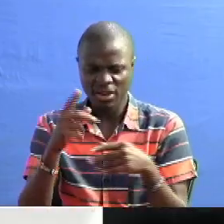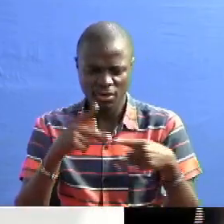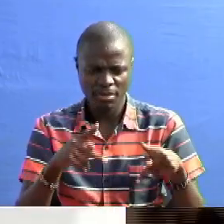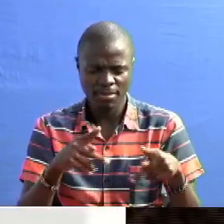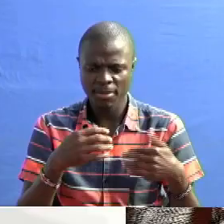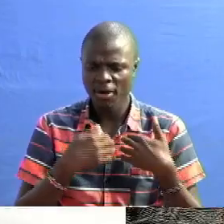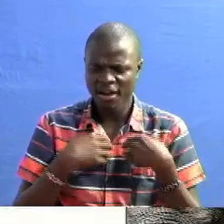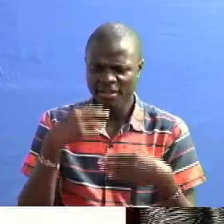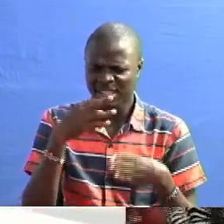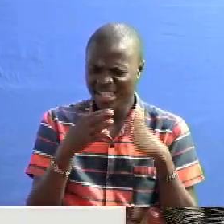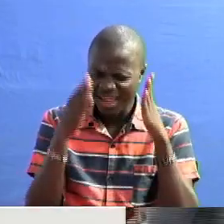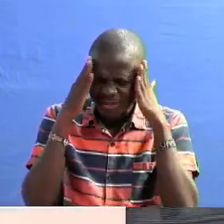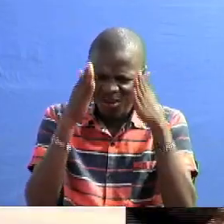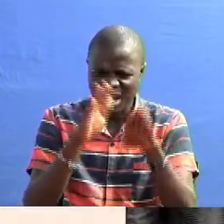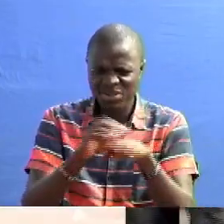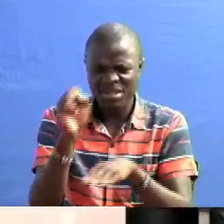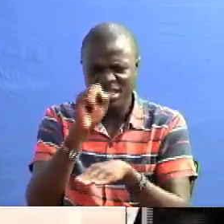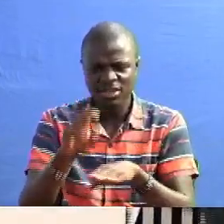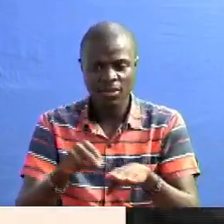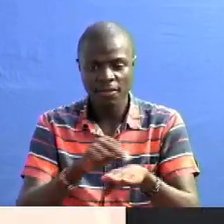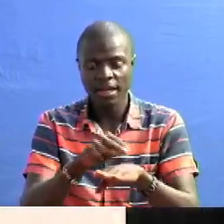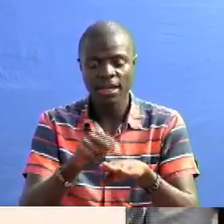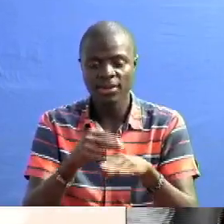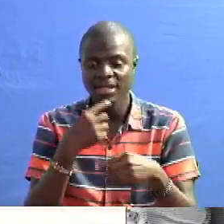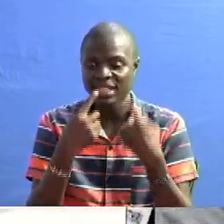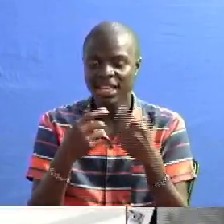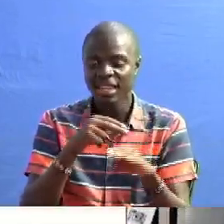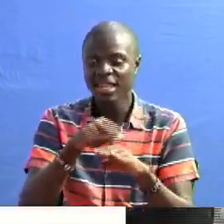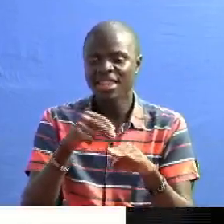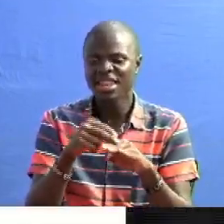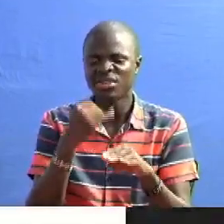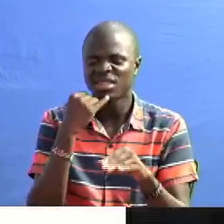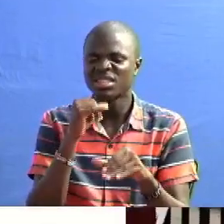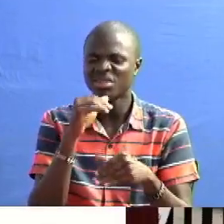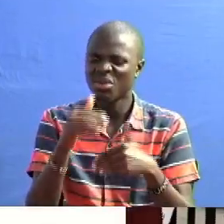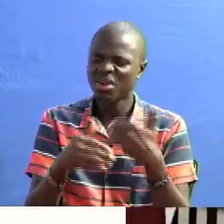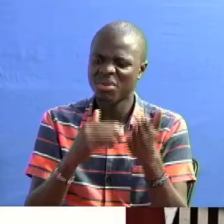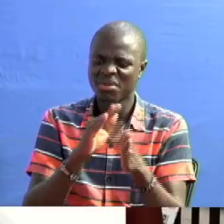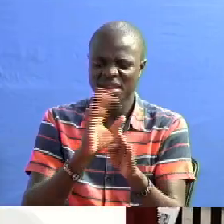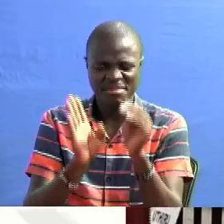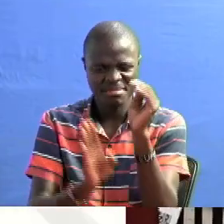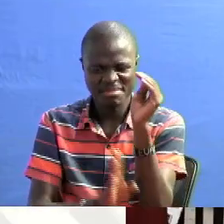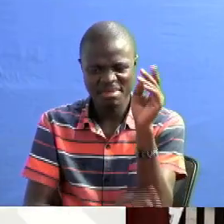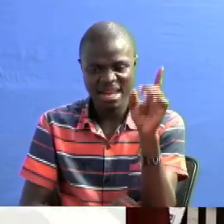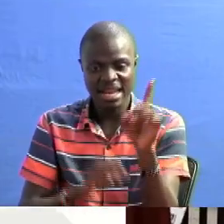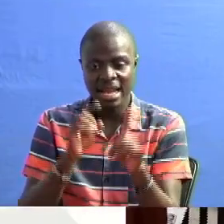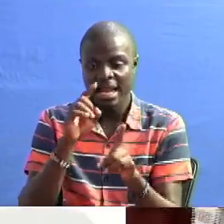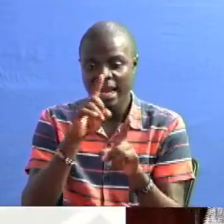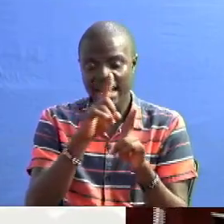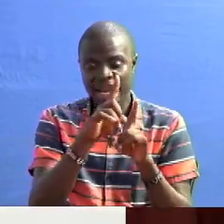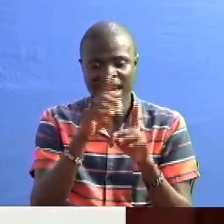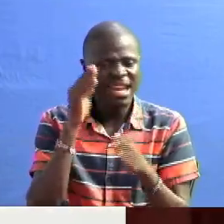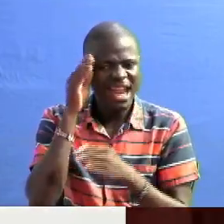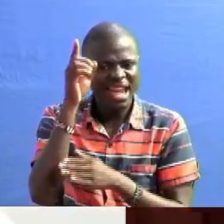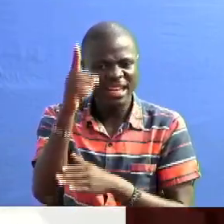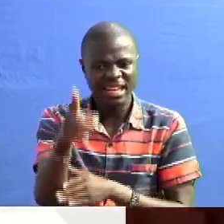on the state of the nation, saying that the nation isn't progressing in the right direction, claiming that the government increasing taxes